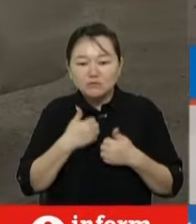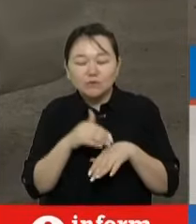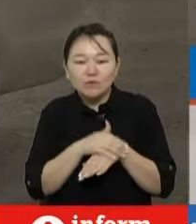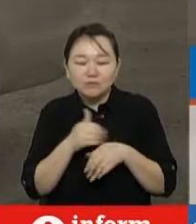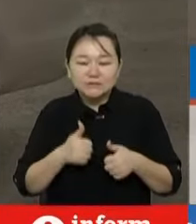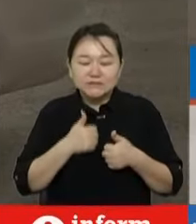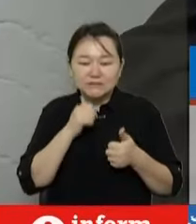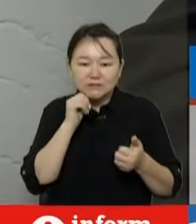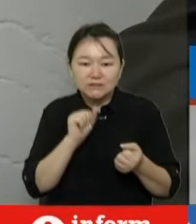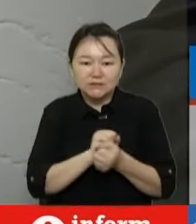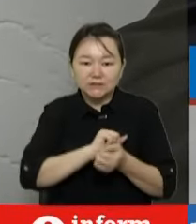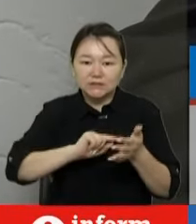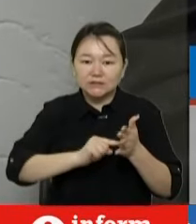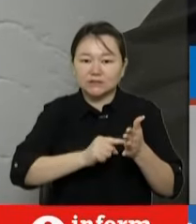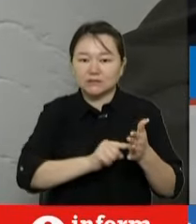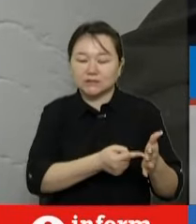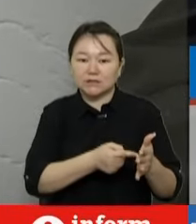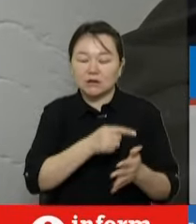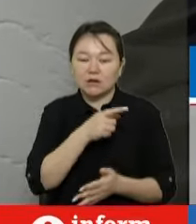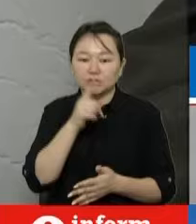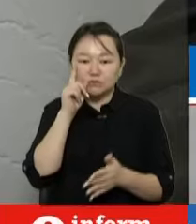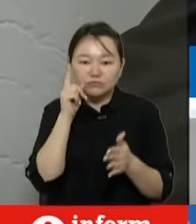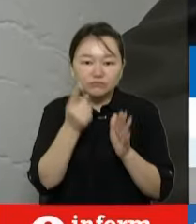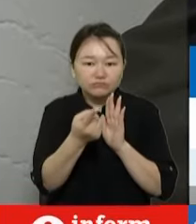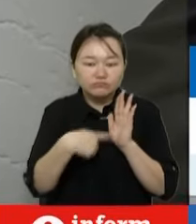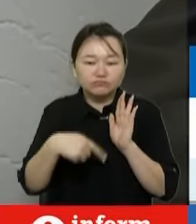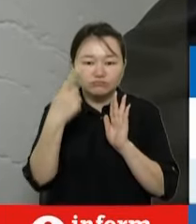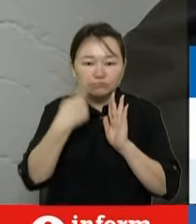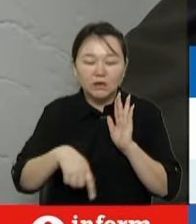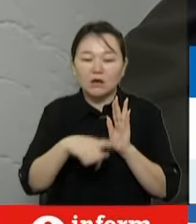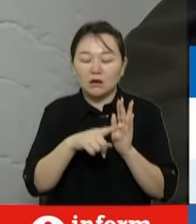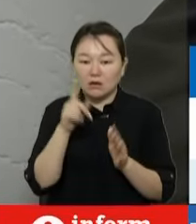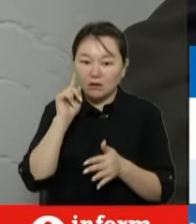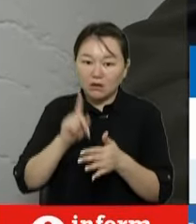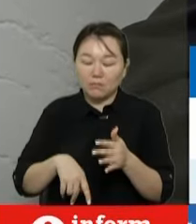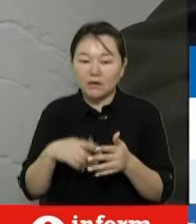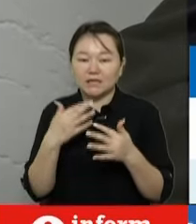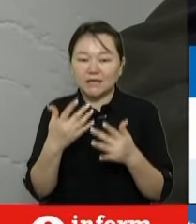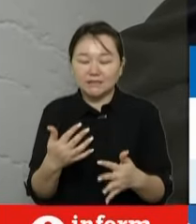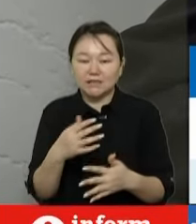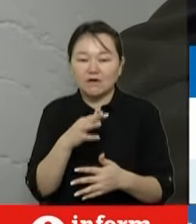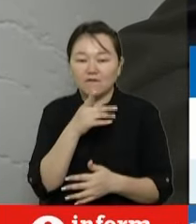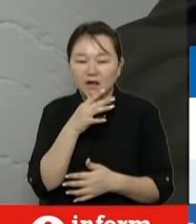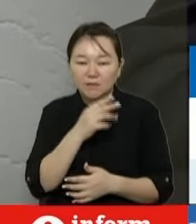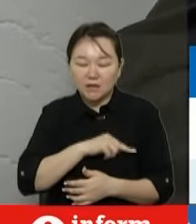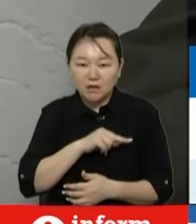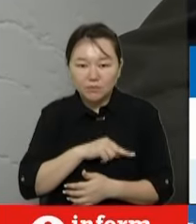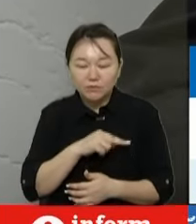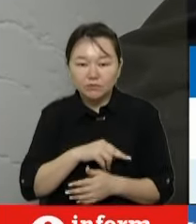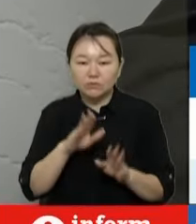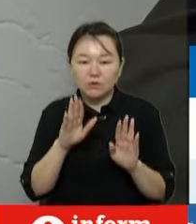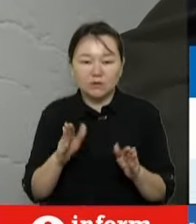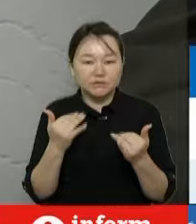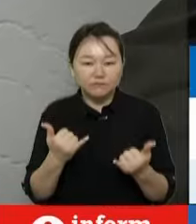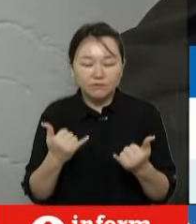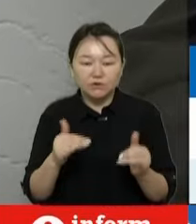и настойчивы. И когда человек вошел в доверие, они работают на нескольких компонентах. Это время, то есть только